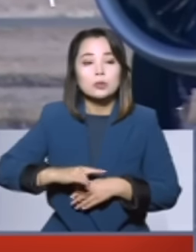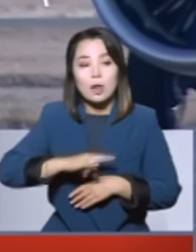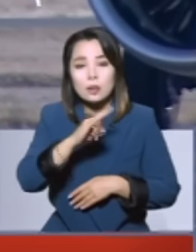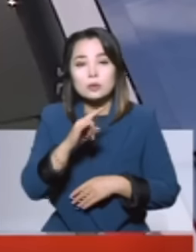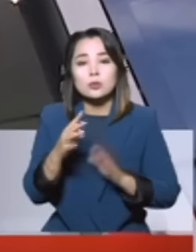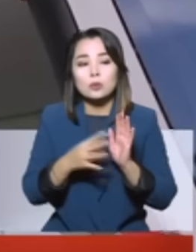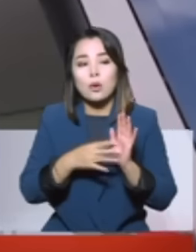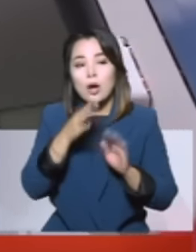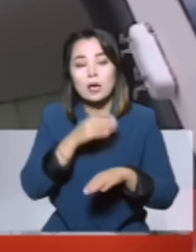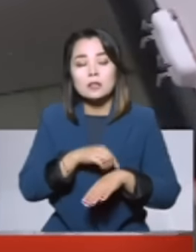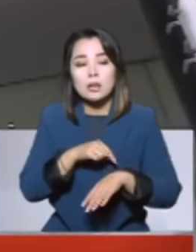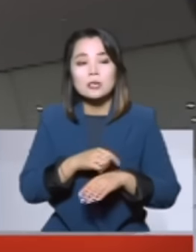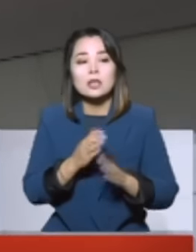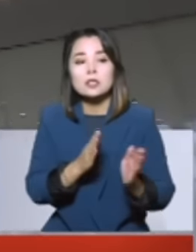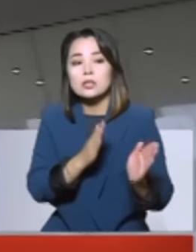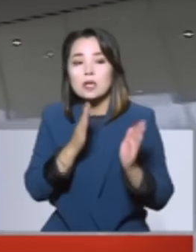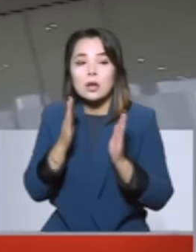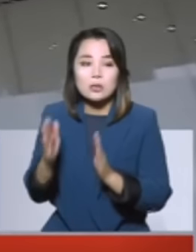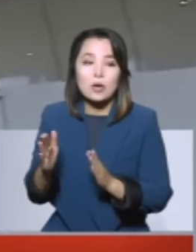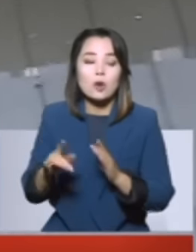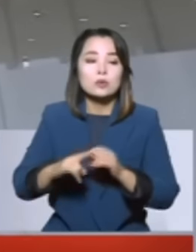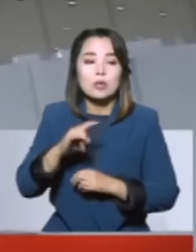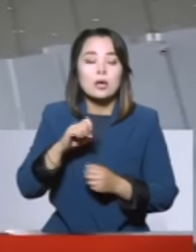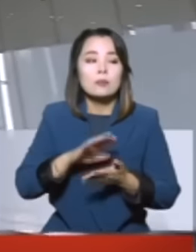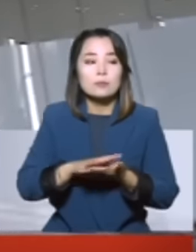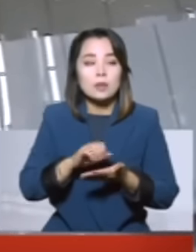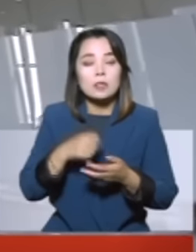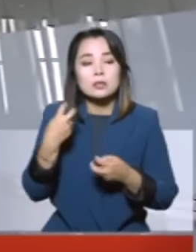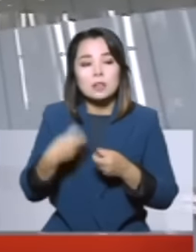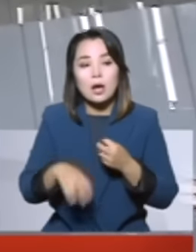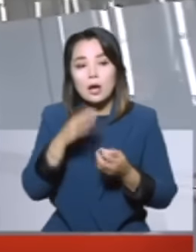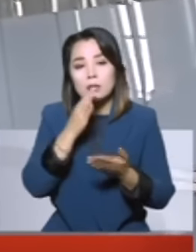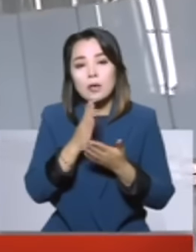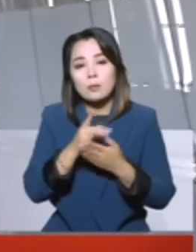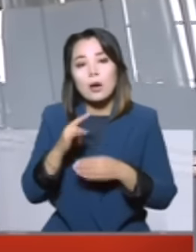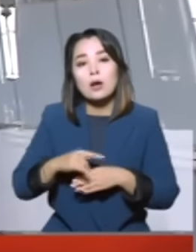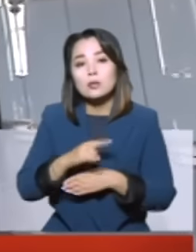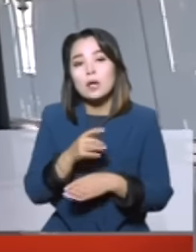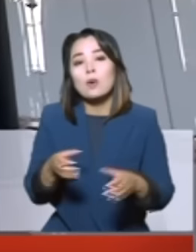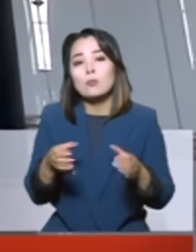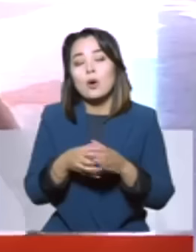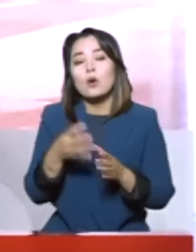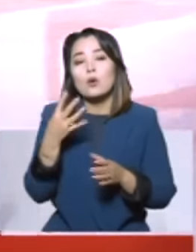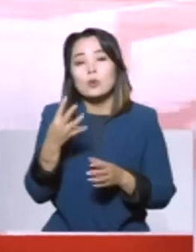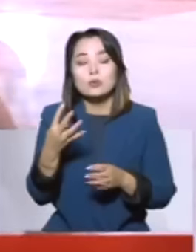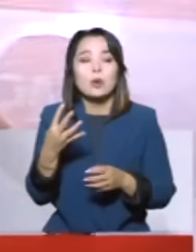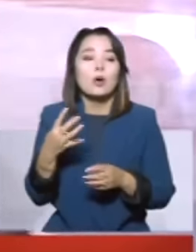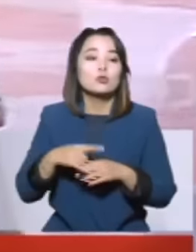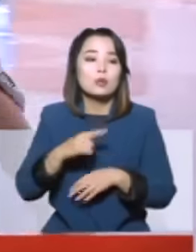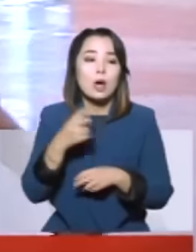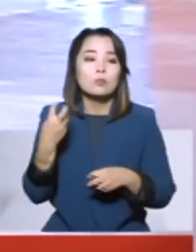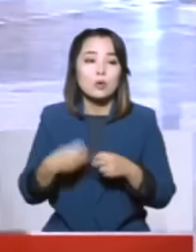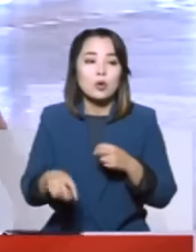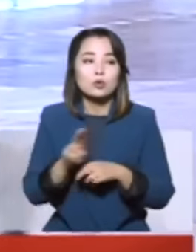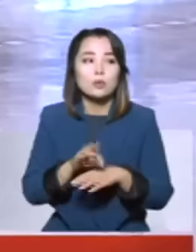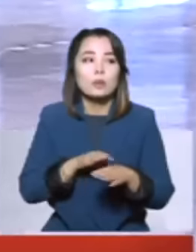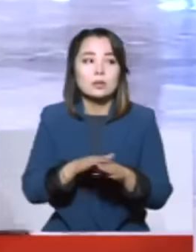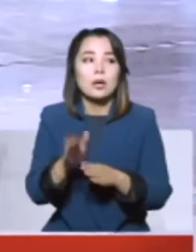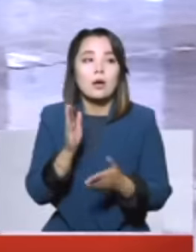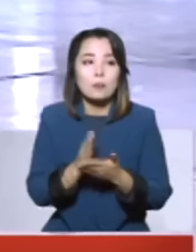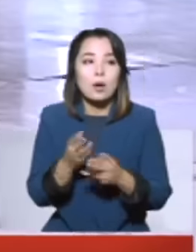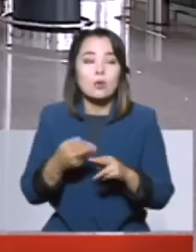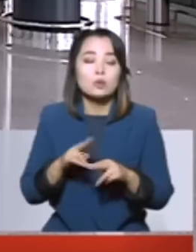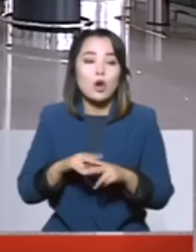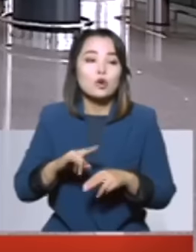9 сағатқа кешігуін ұшақтың зақымдалуымен түсіндірді. Сондай-ақ әуе компаниясының 4 ұшағы бұзылып, оған жөндеу жүргізіліп жатыр.